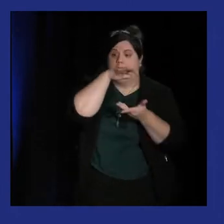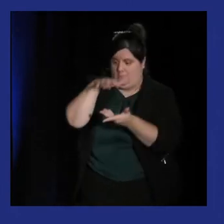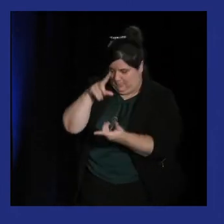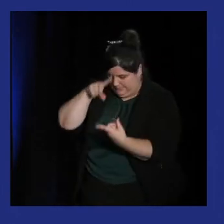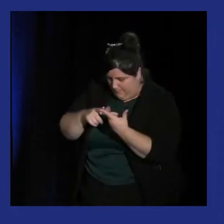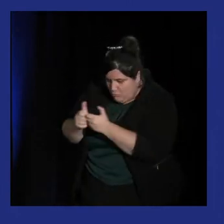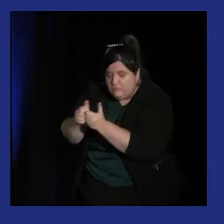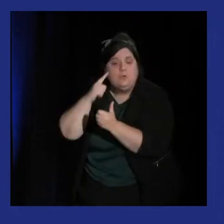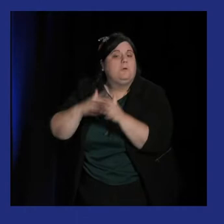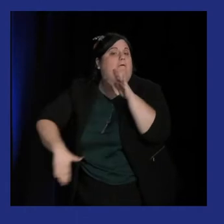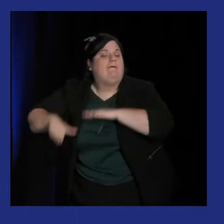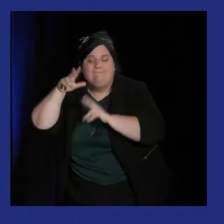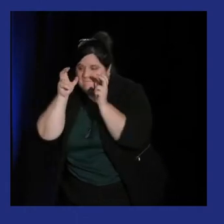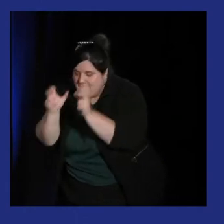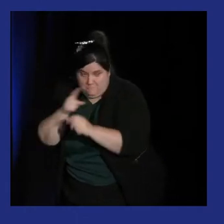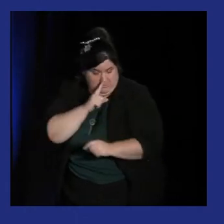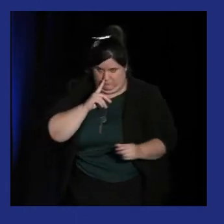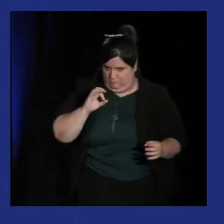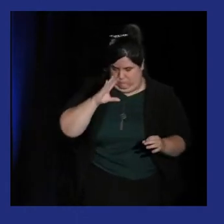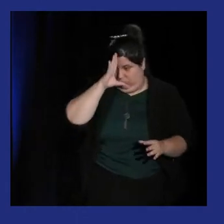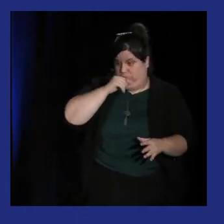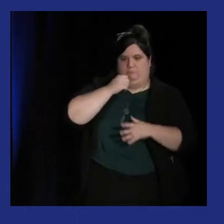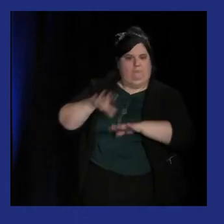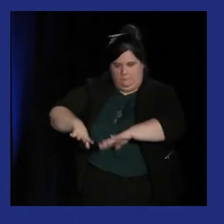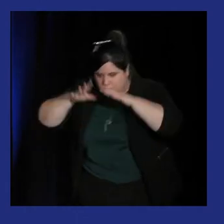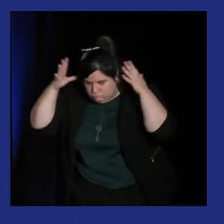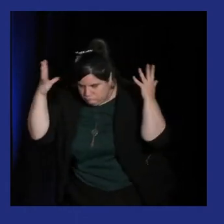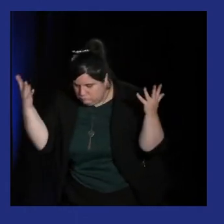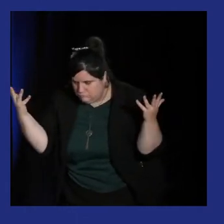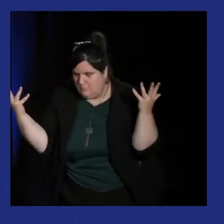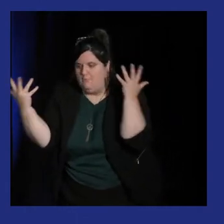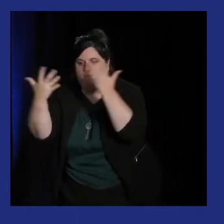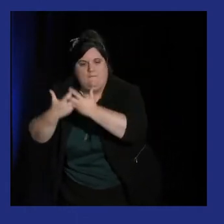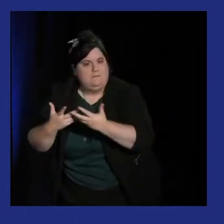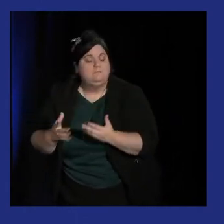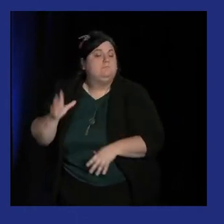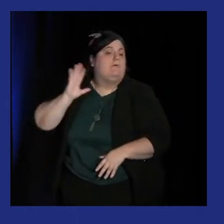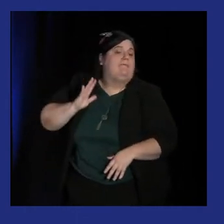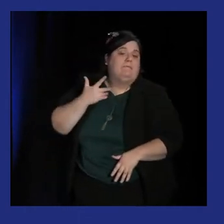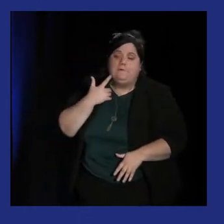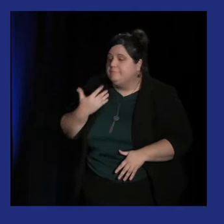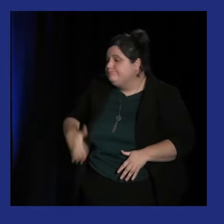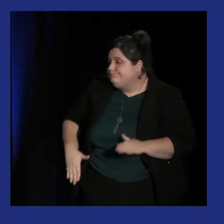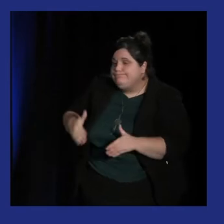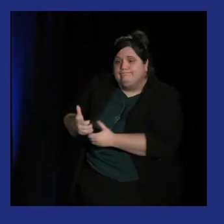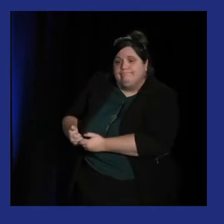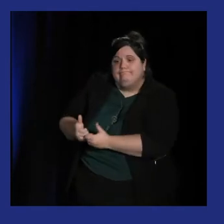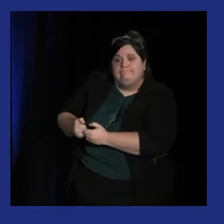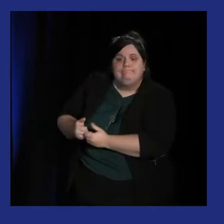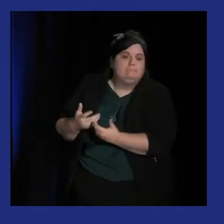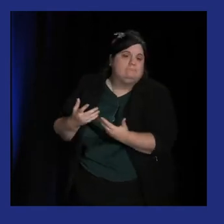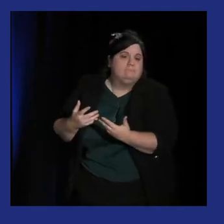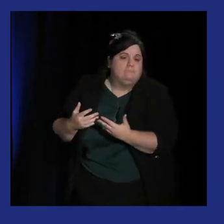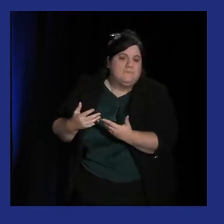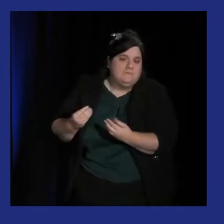vidéo qui me fascinait et que et que je voyais de très loin mais que finalement je n'avais touché que en s'en plant des des vieux thèmes